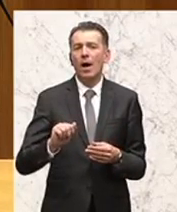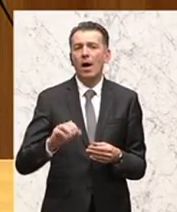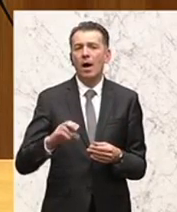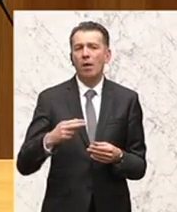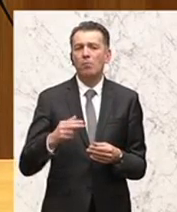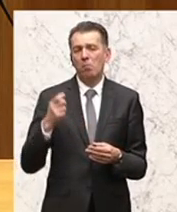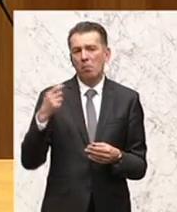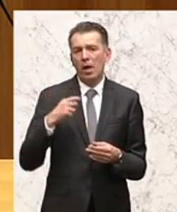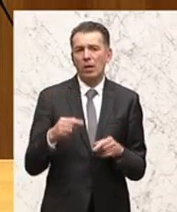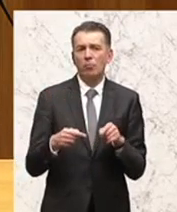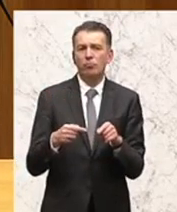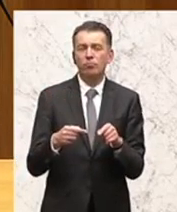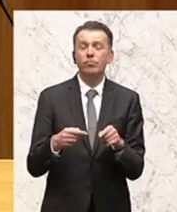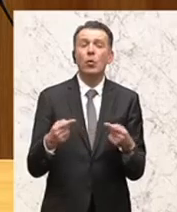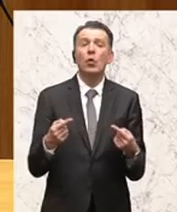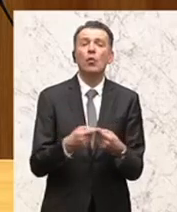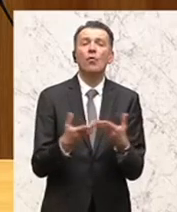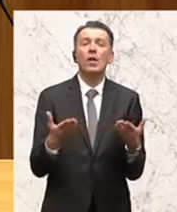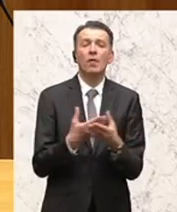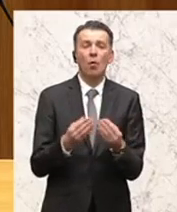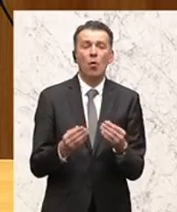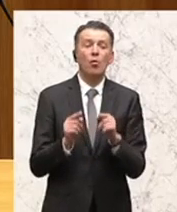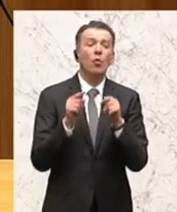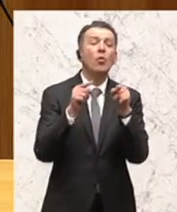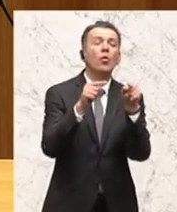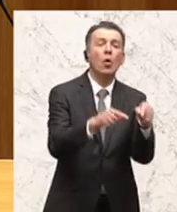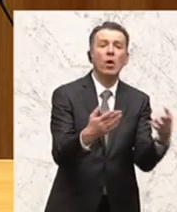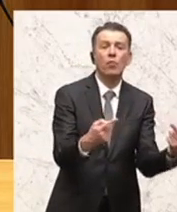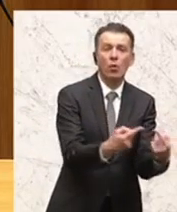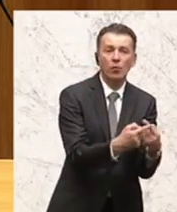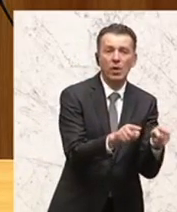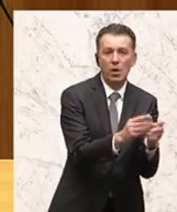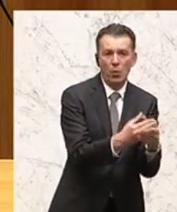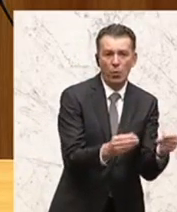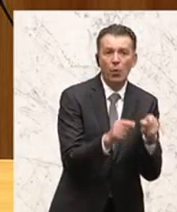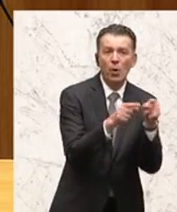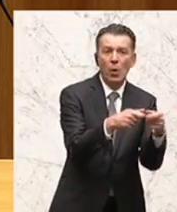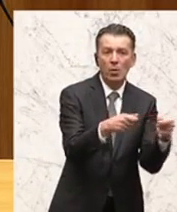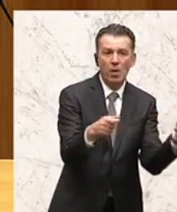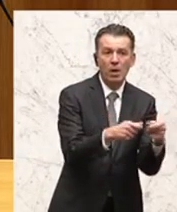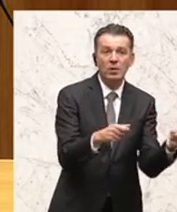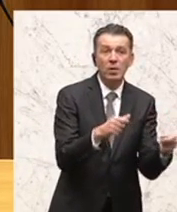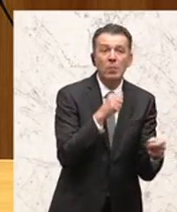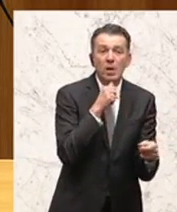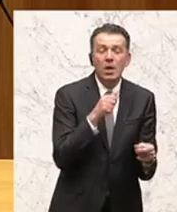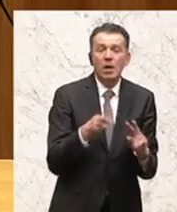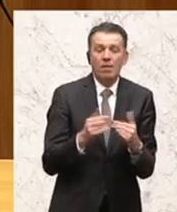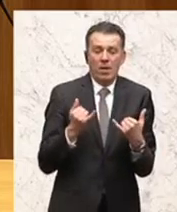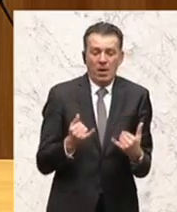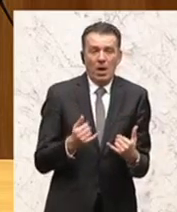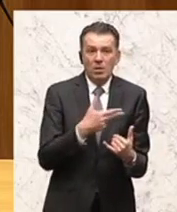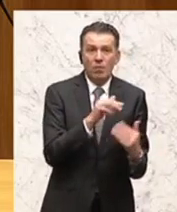die Konfliktherde vor Ort gelöst werden müssen, dass wir dort die Maßnahmen setzen müssen, damit nicht die Völkerwanderung, wie wir sie jetzt teilweise